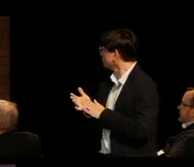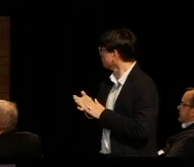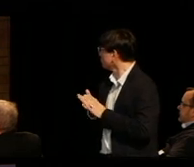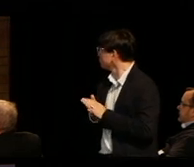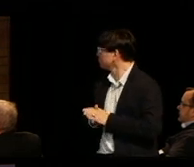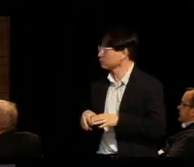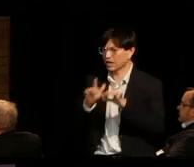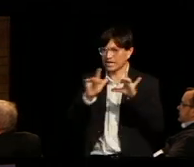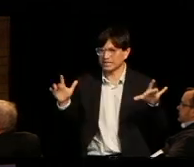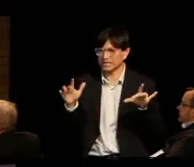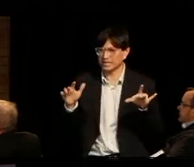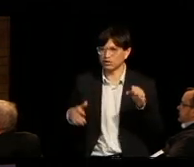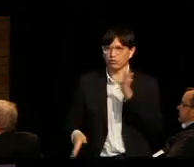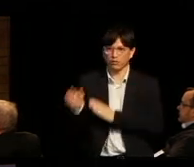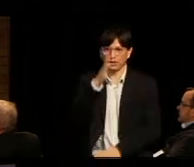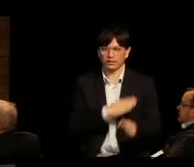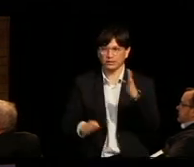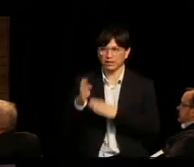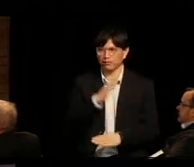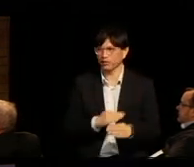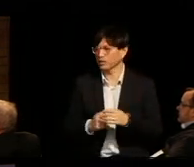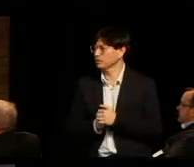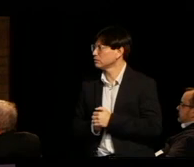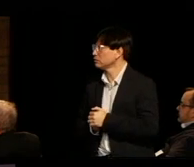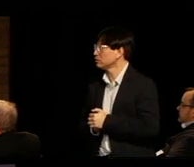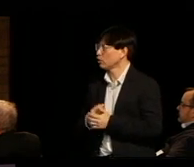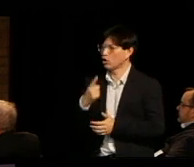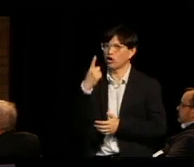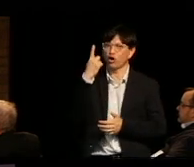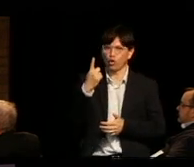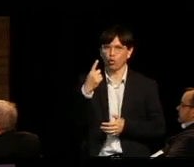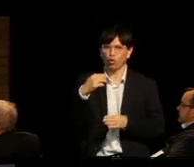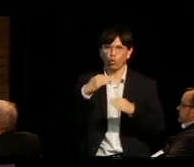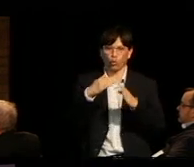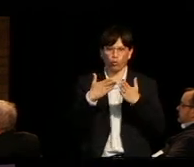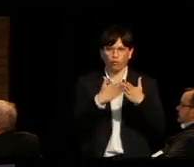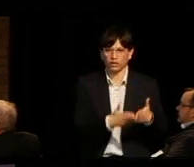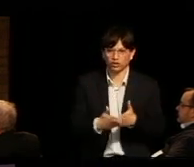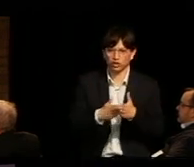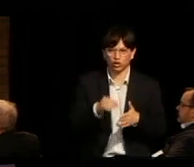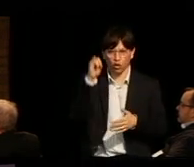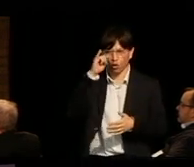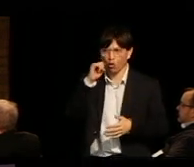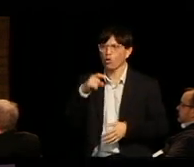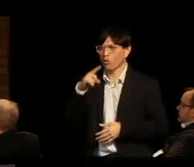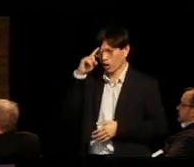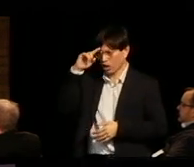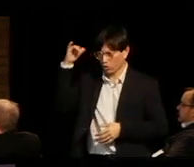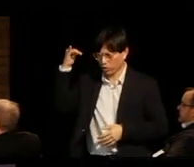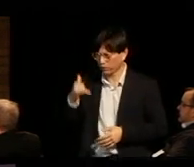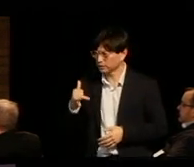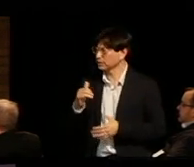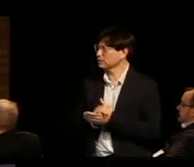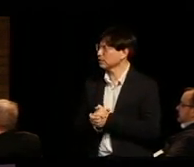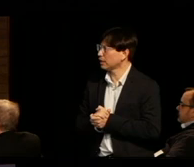dell'ufficio catechistico Nazionale un fascicolo di questa università l'università salesiana che è un istituto di